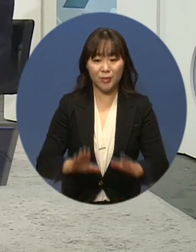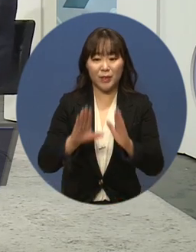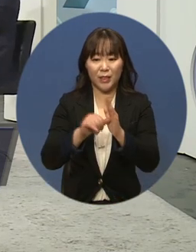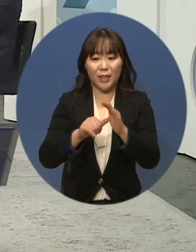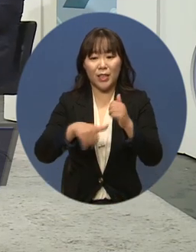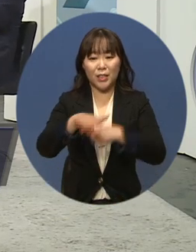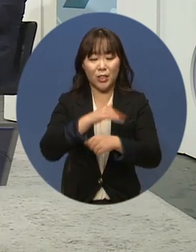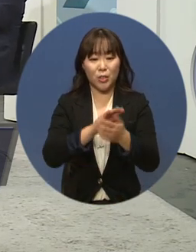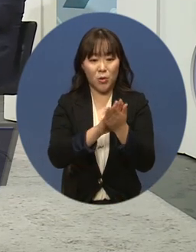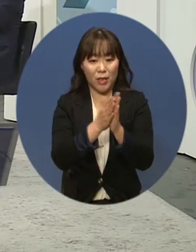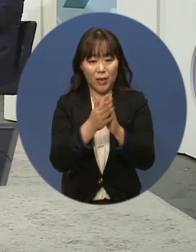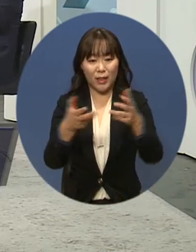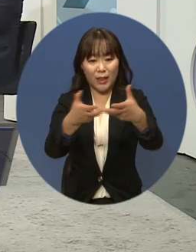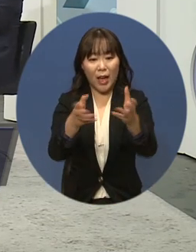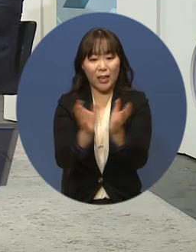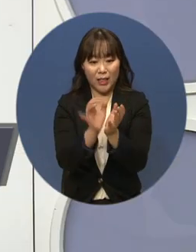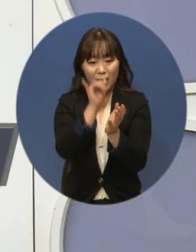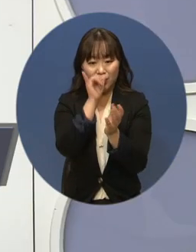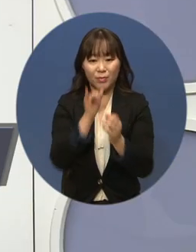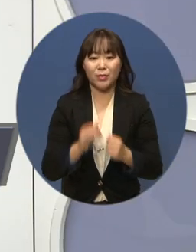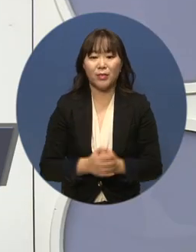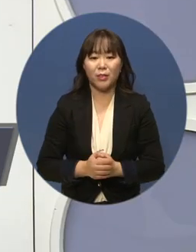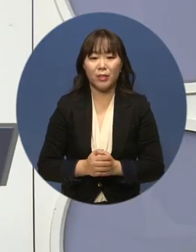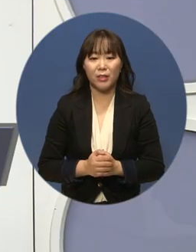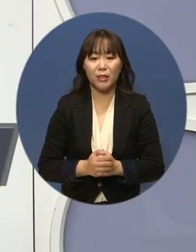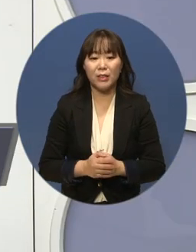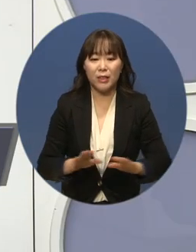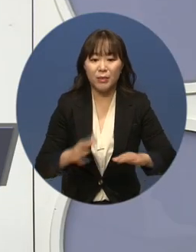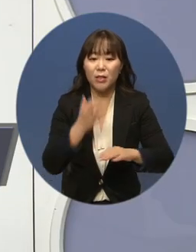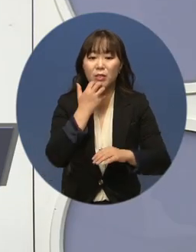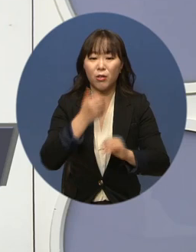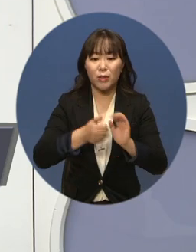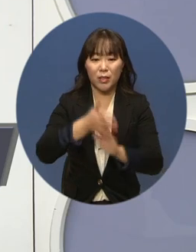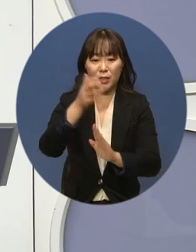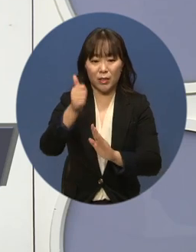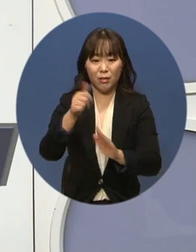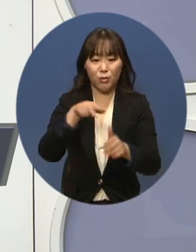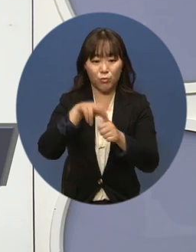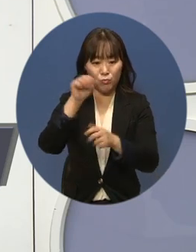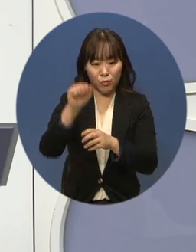시대전환이라는 당이 하나 있거든요. 네. 그분이 지금 서울시장을 나왔는데